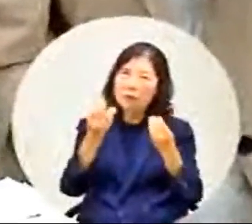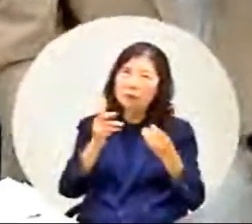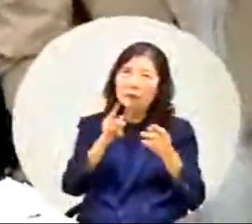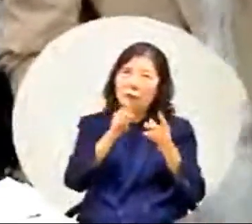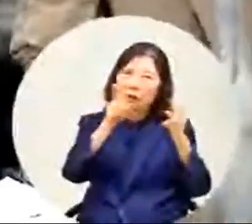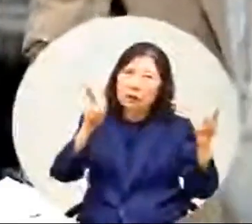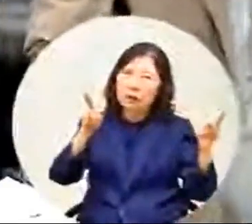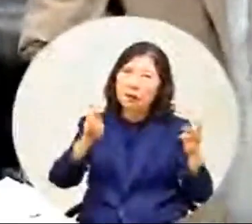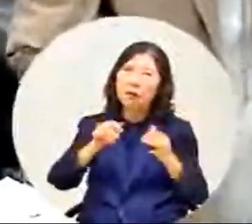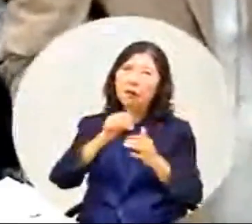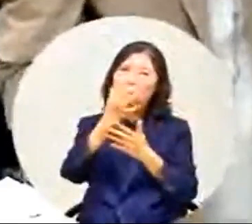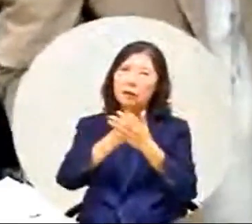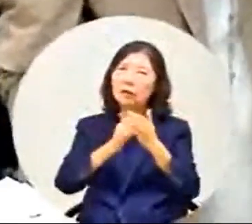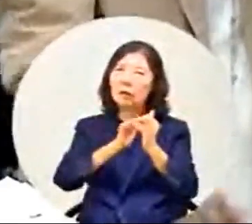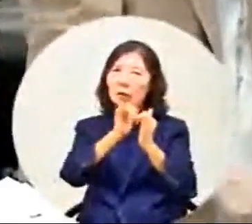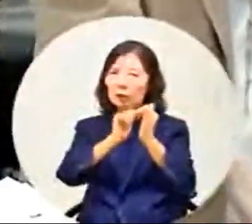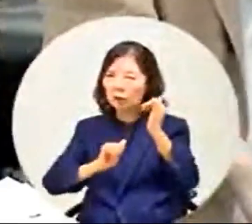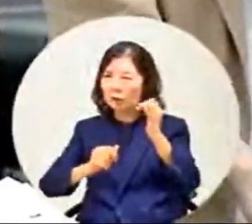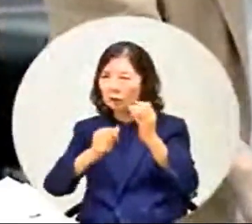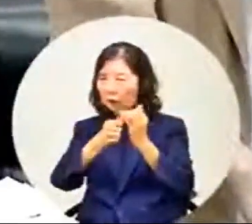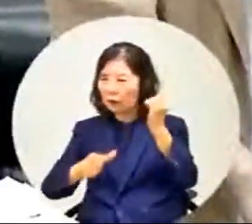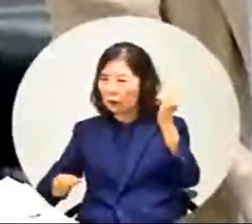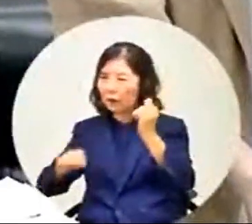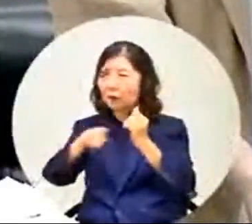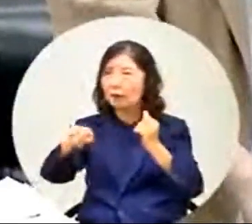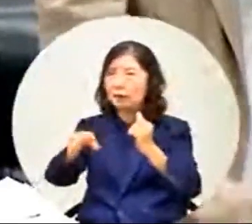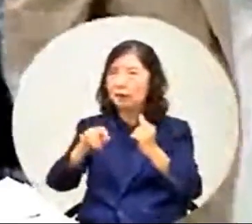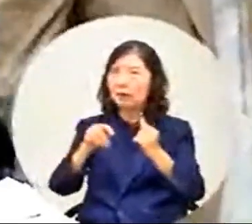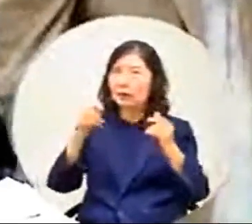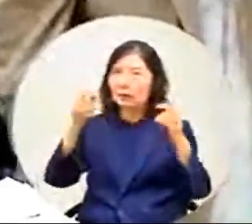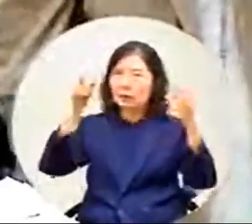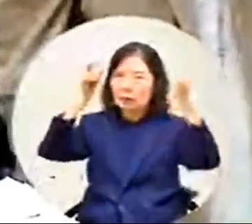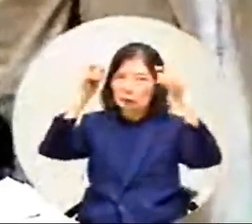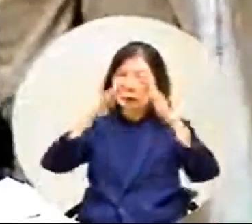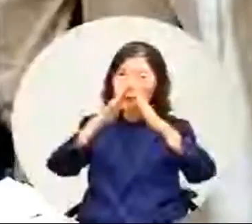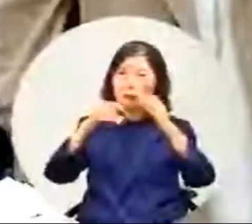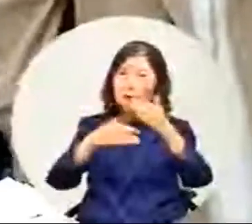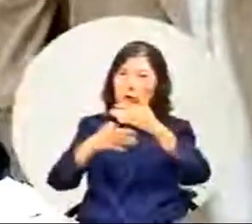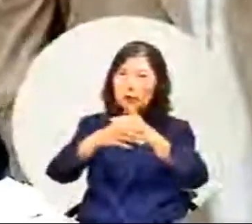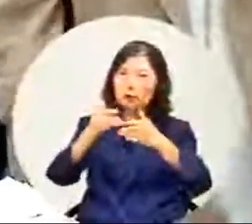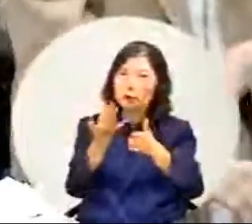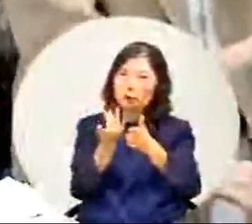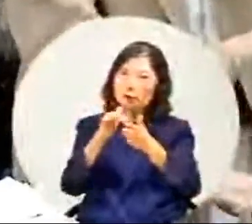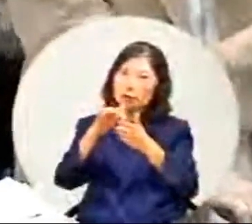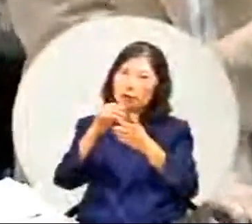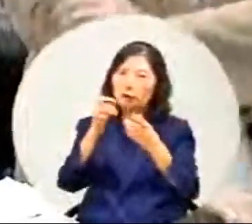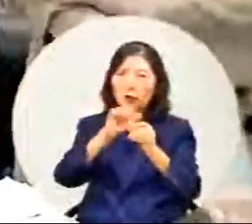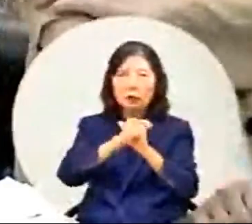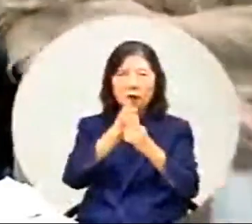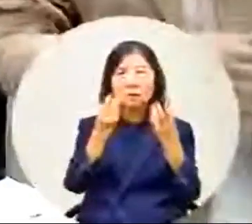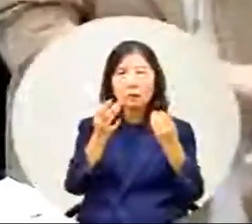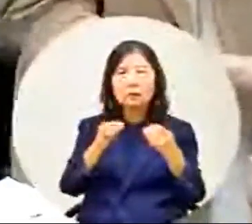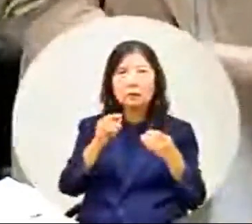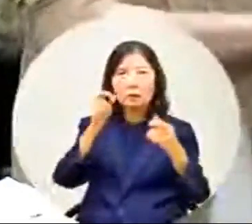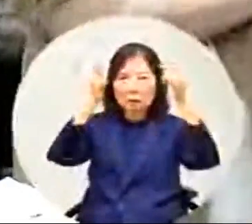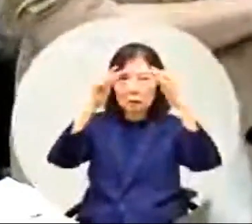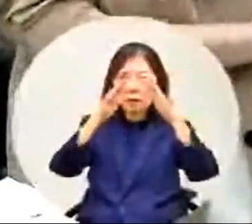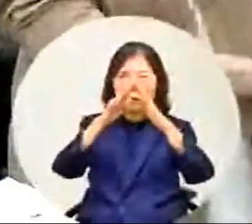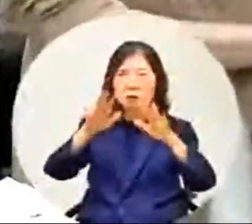孙。我没有反对任何高雄市的交通预算，但是局长您知道我们现在高雄市负债多少吗？